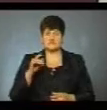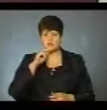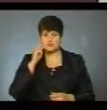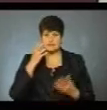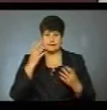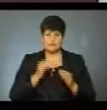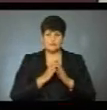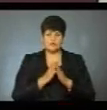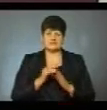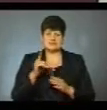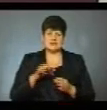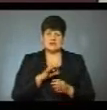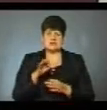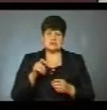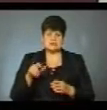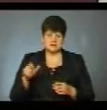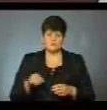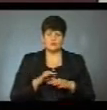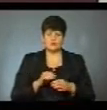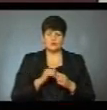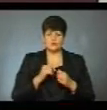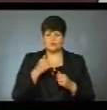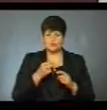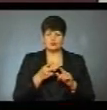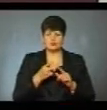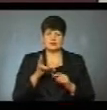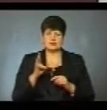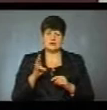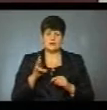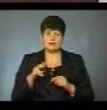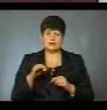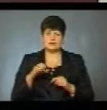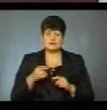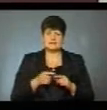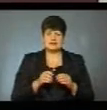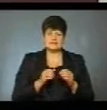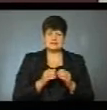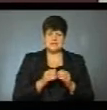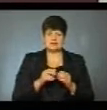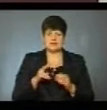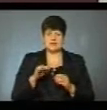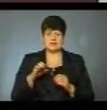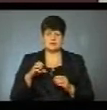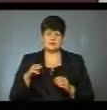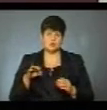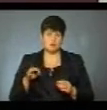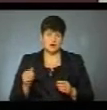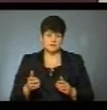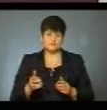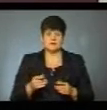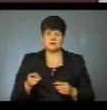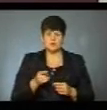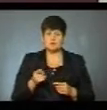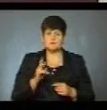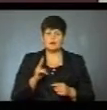Всеукраїнський день молитви за сиріт проходить щороку у другу неділю листопада. Цьогоріч це 10 листопада, каже отець Роман Загородний.